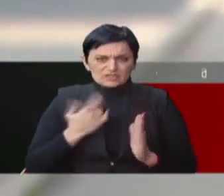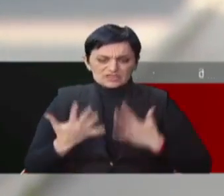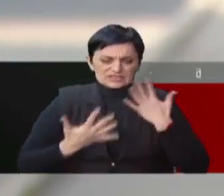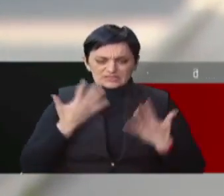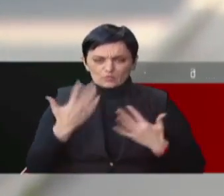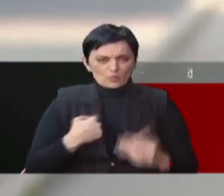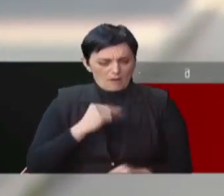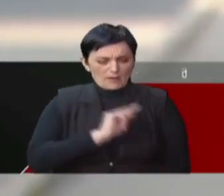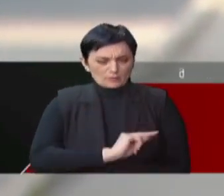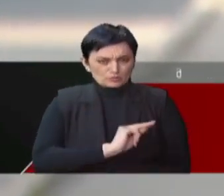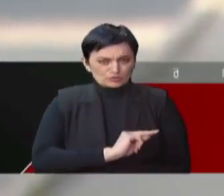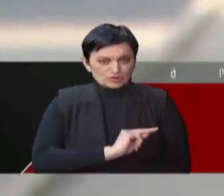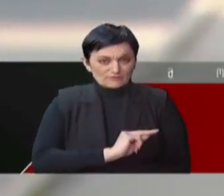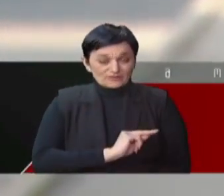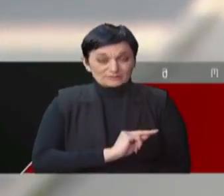მე მემუშავა.